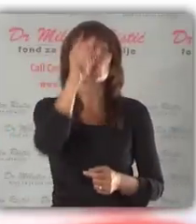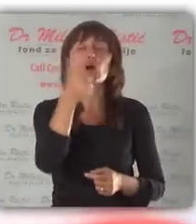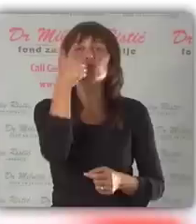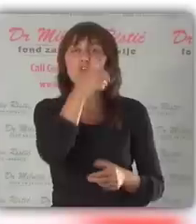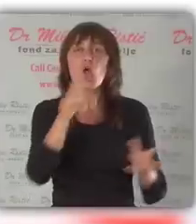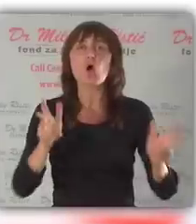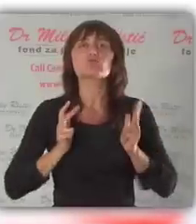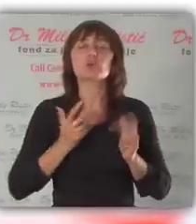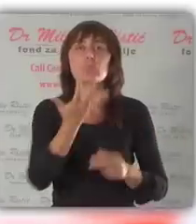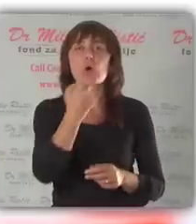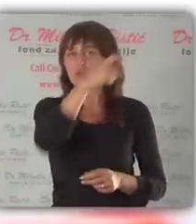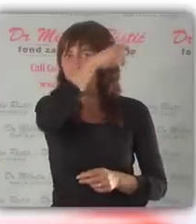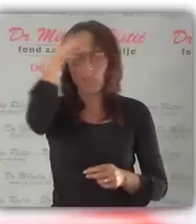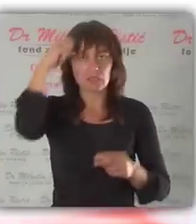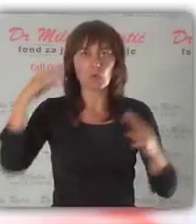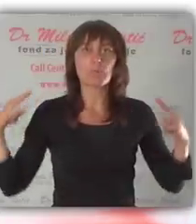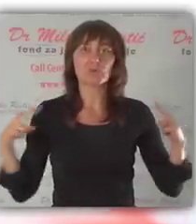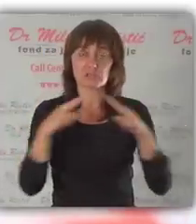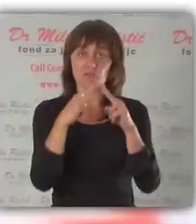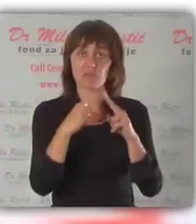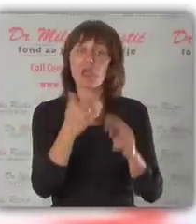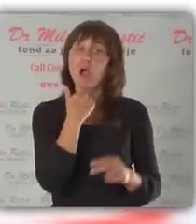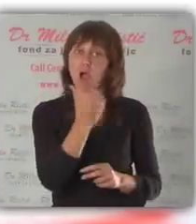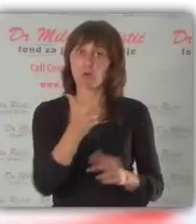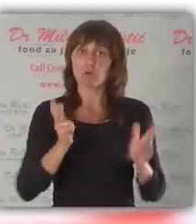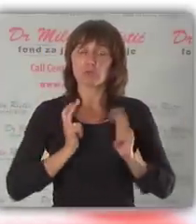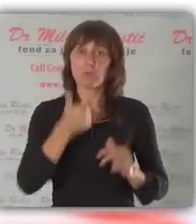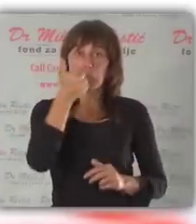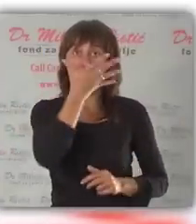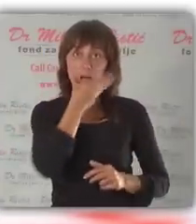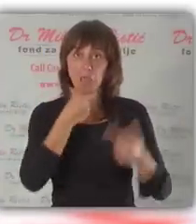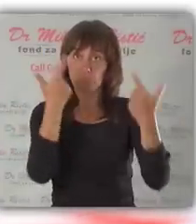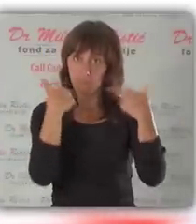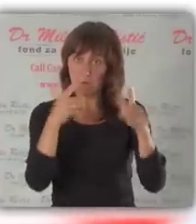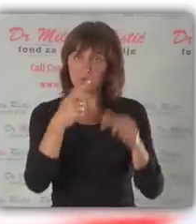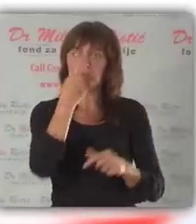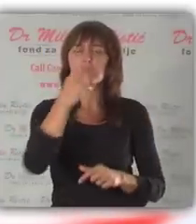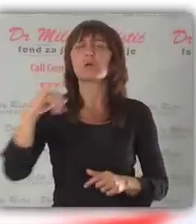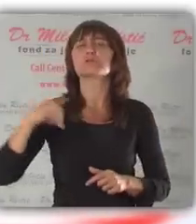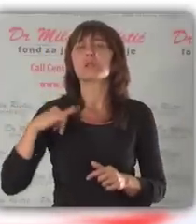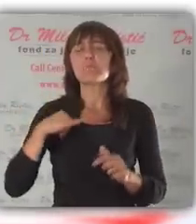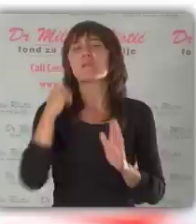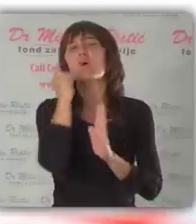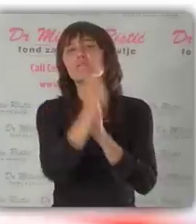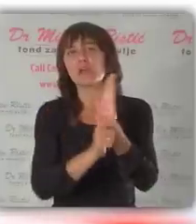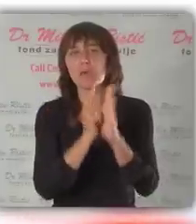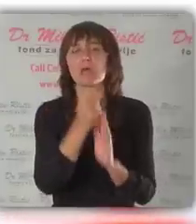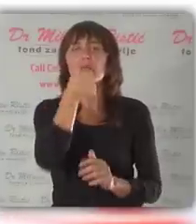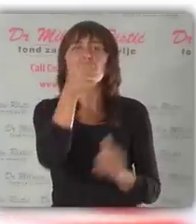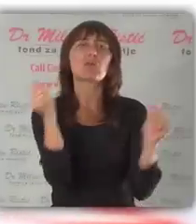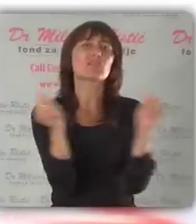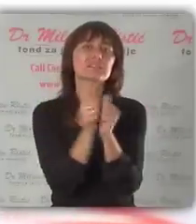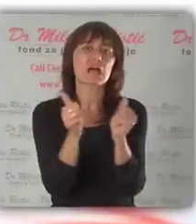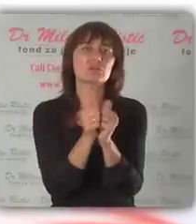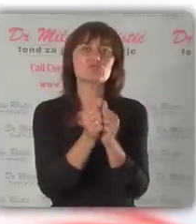šta očekujemo od letnjih poznanstva. Ako očekujemo jedan lep provod, jedno interesantno, zanimljivo vreme,